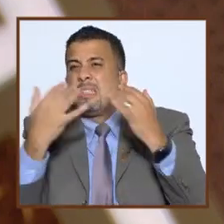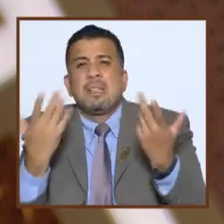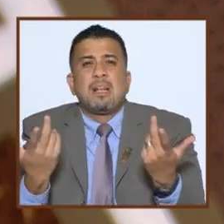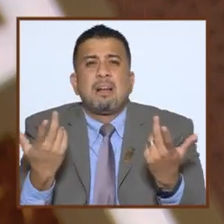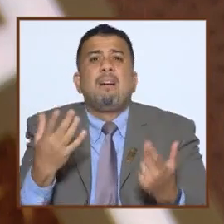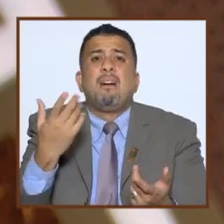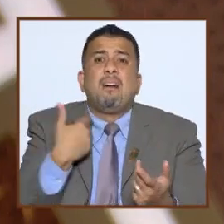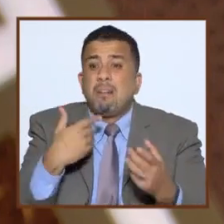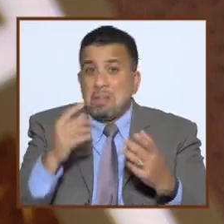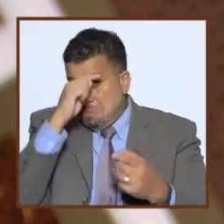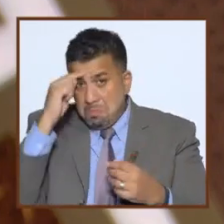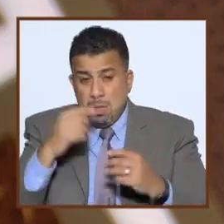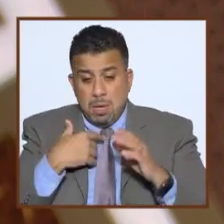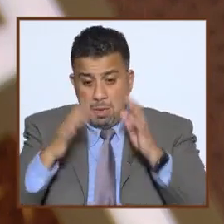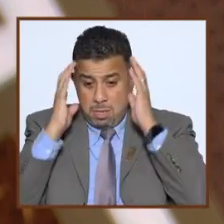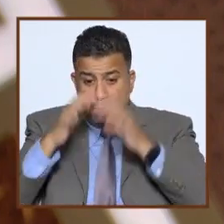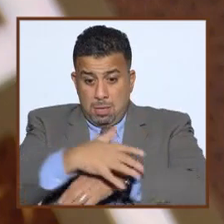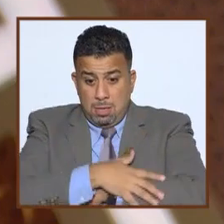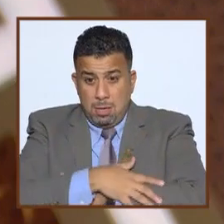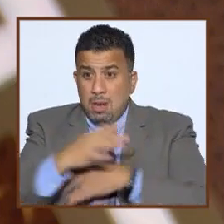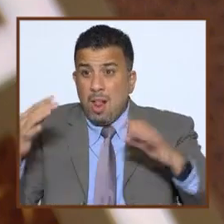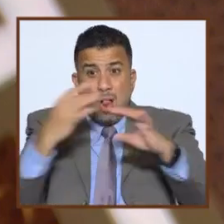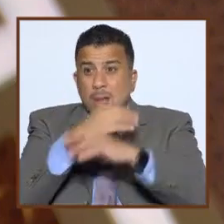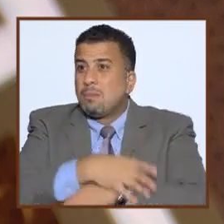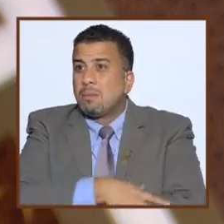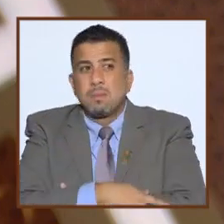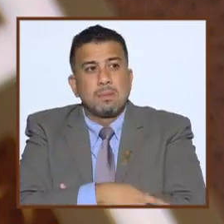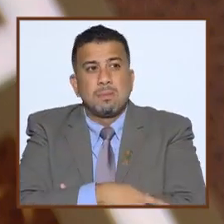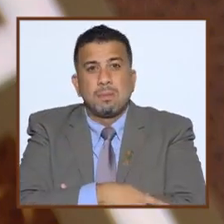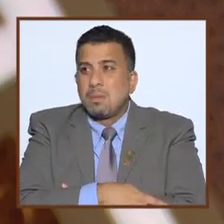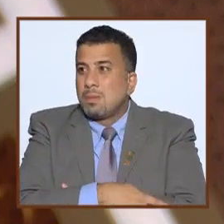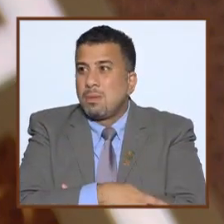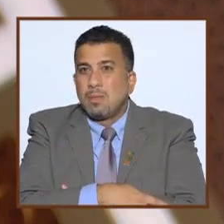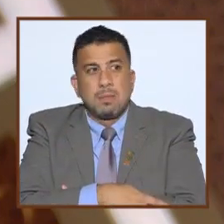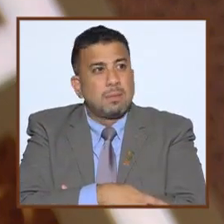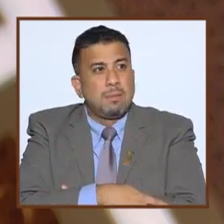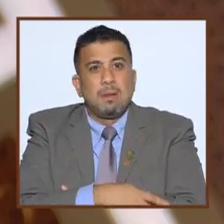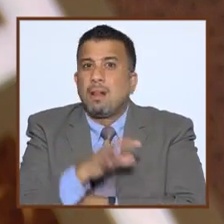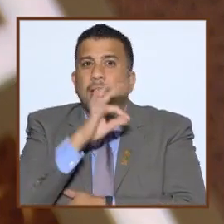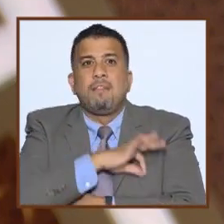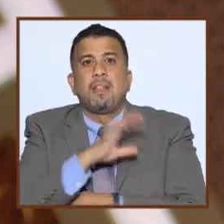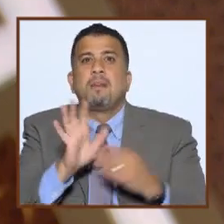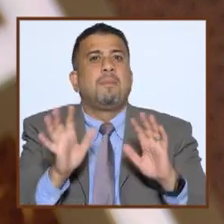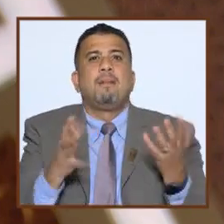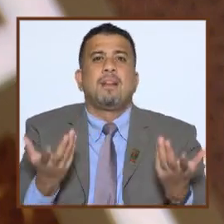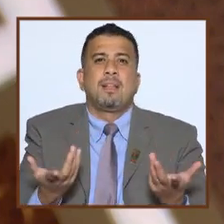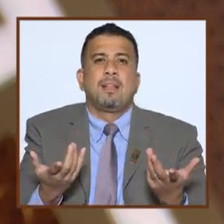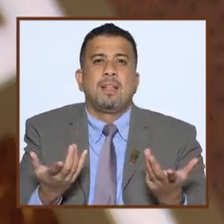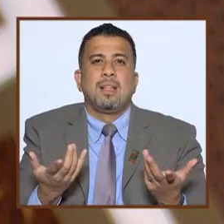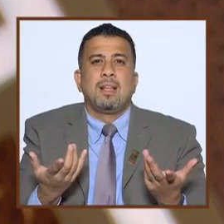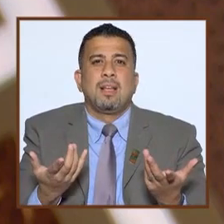ان يغمض عينيه لان هذا سبب من اسباب الخشوع لا حرج على الاقل يعني يستديم همم